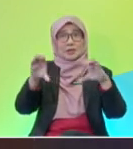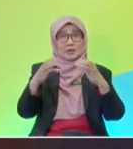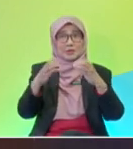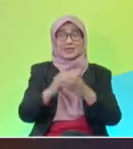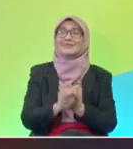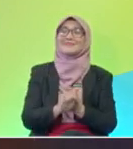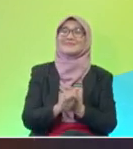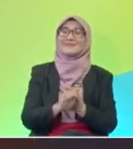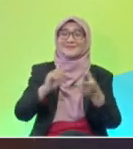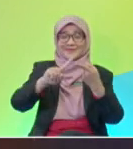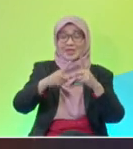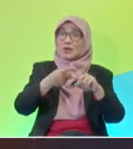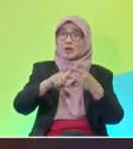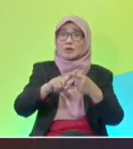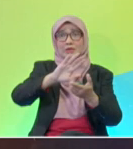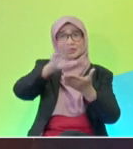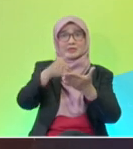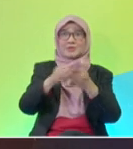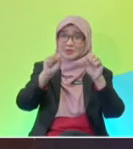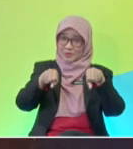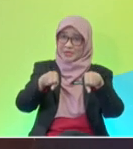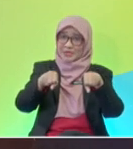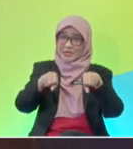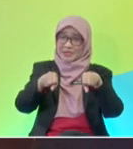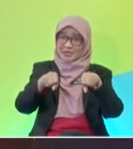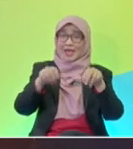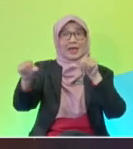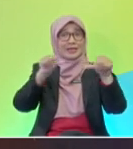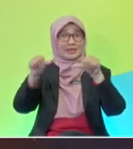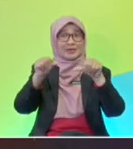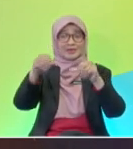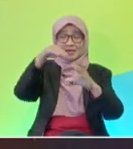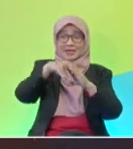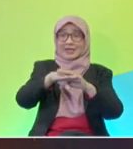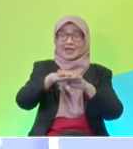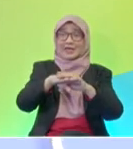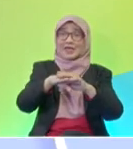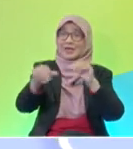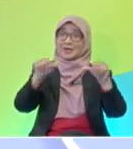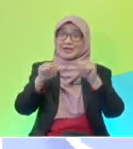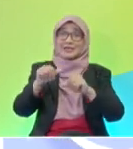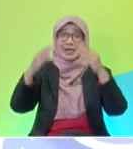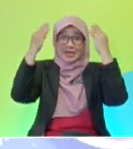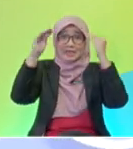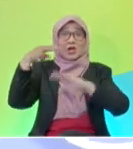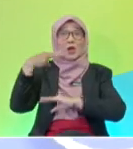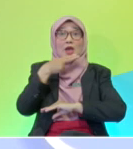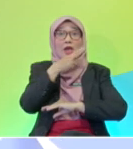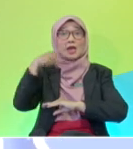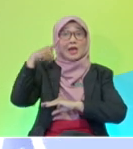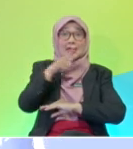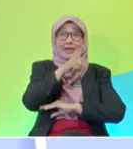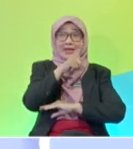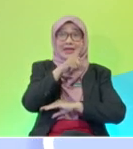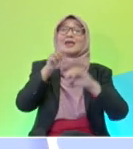kita kawan-kawan saya boleh tak agak-agak nak ikuti aktiviti dalam kelas Cikgu Liah hari ini boleh tak boleh ke nak